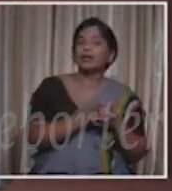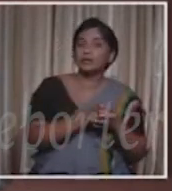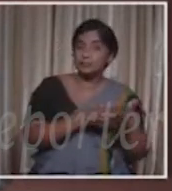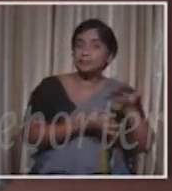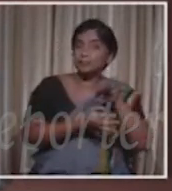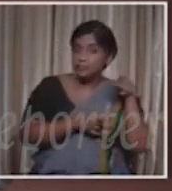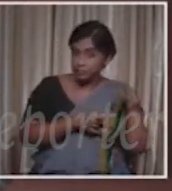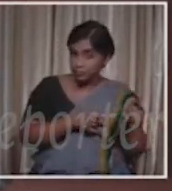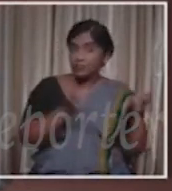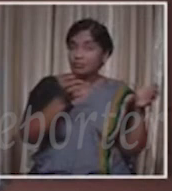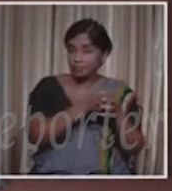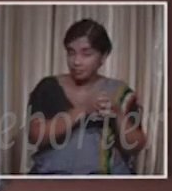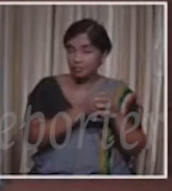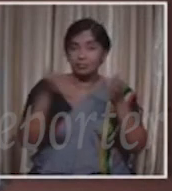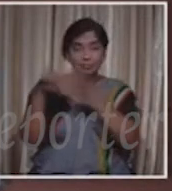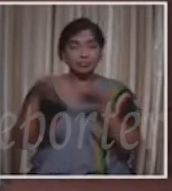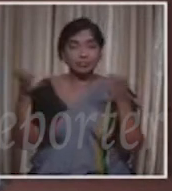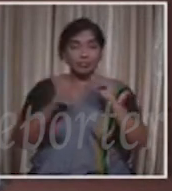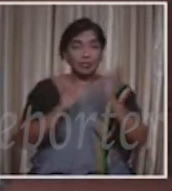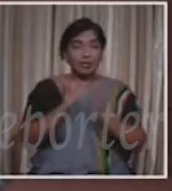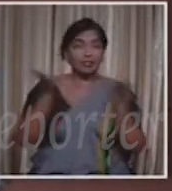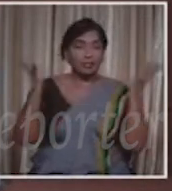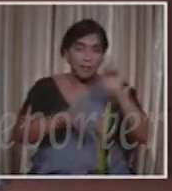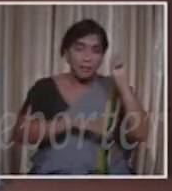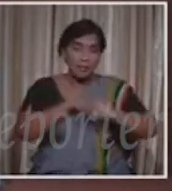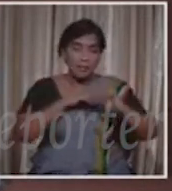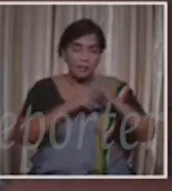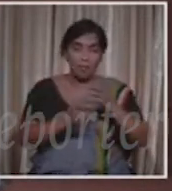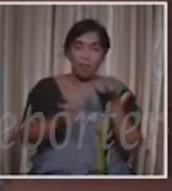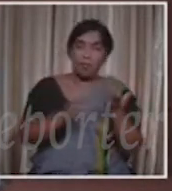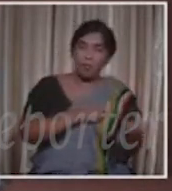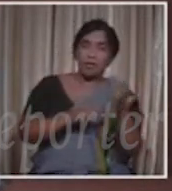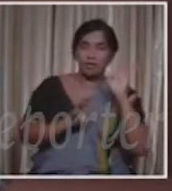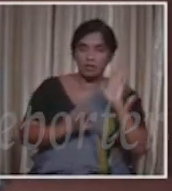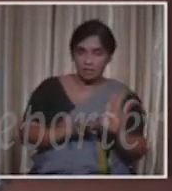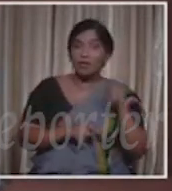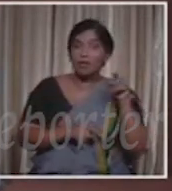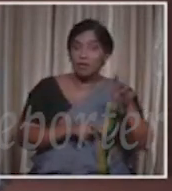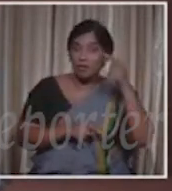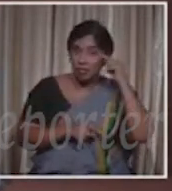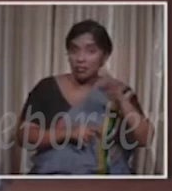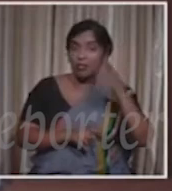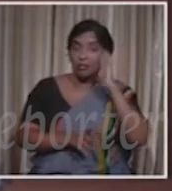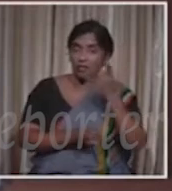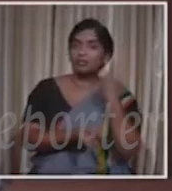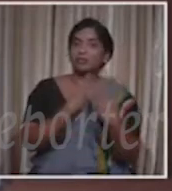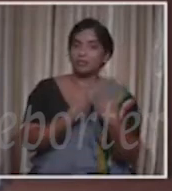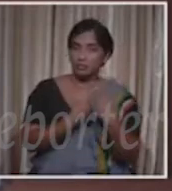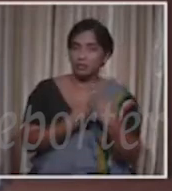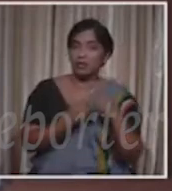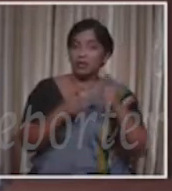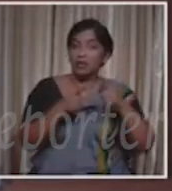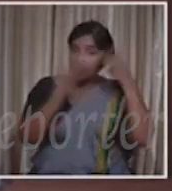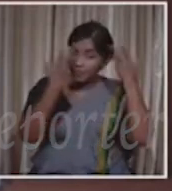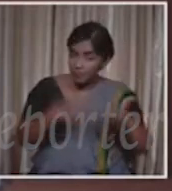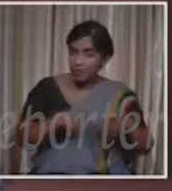දෙකට. එක පැත්තකින් මහින්ද රාජපක්ෂ මේ ප්‍රජා මේ කණ්ඩායම් කැඳවලා අරලිය ගාමන්ත්‍රයට ගෙනලා සලසුම් කරලා ප්‍රහාර